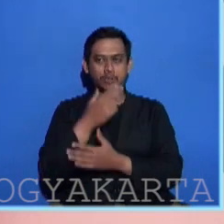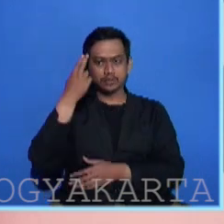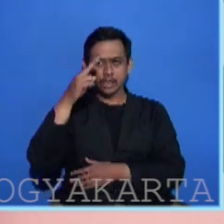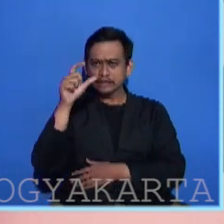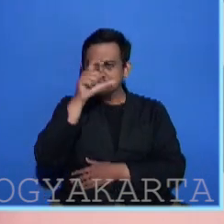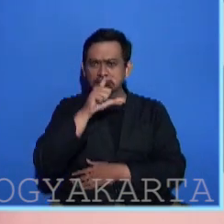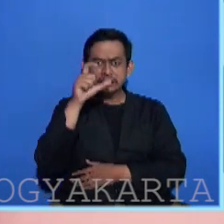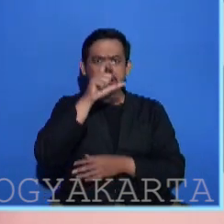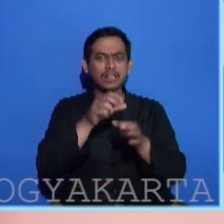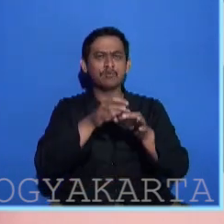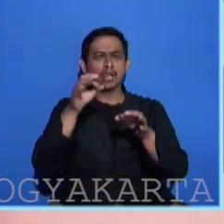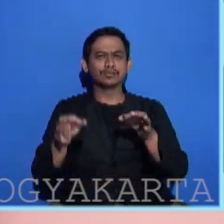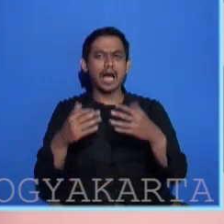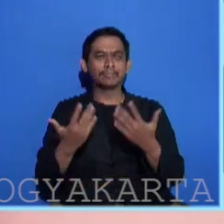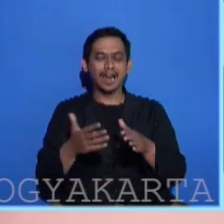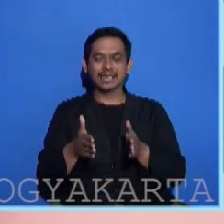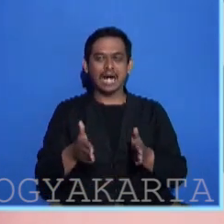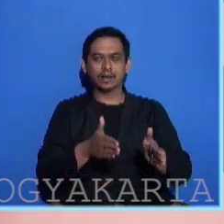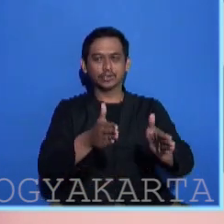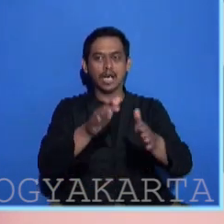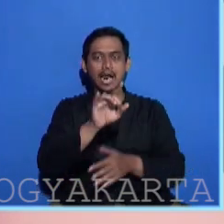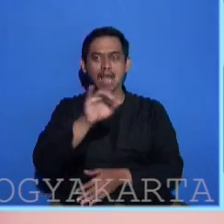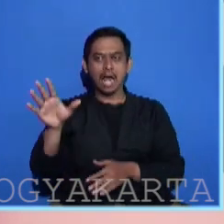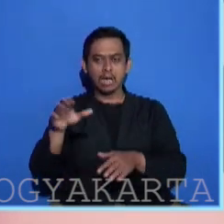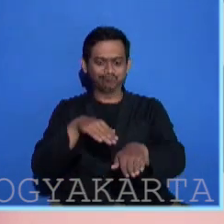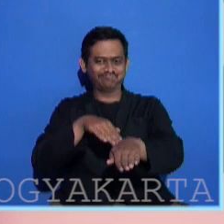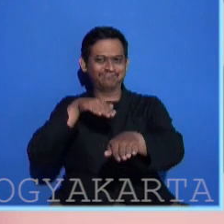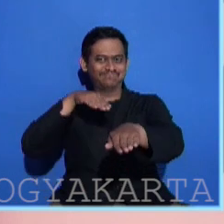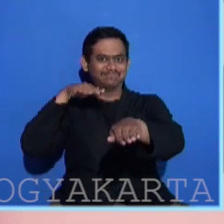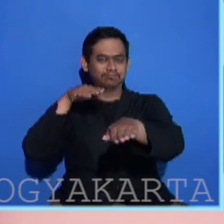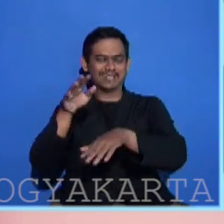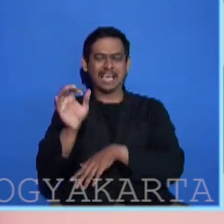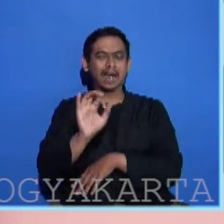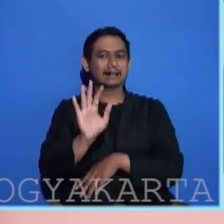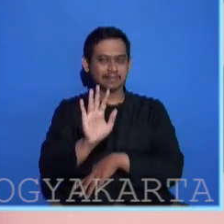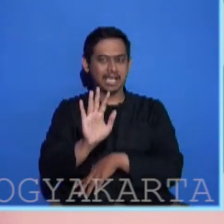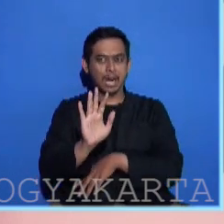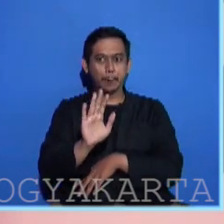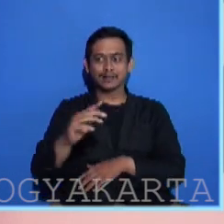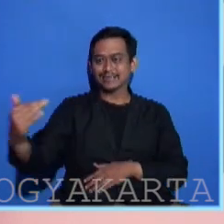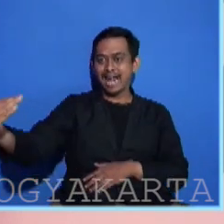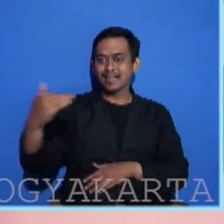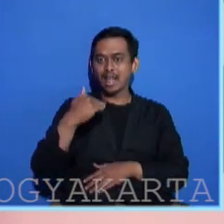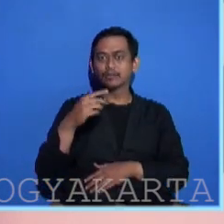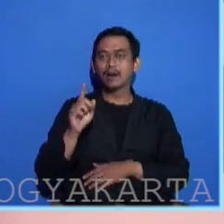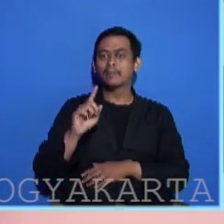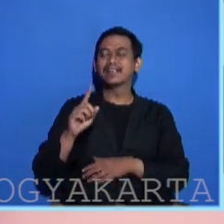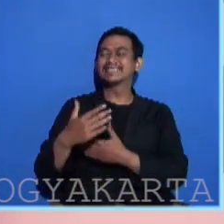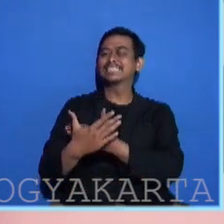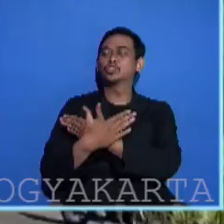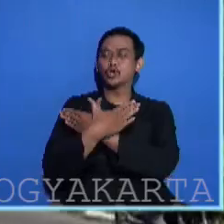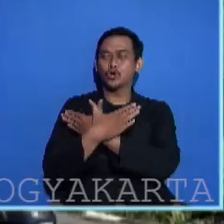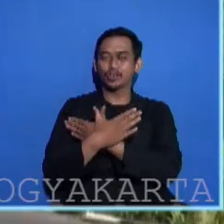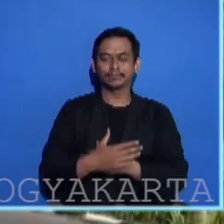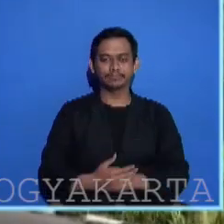arus lalu lintas diberlakukan guna mengurai kemacetan saat terjadi lonjakan kendaraan yang masuk ke Gunung Kidul pada libur lebaran